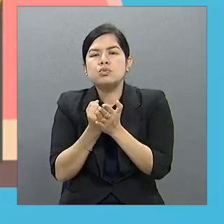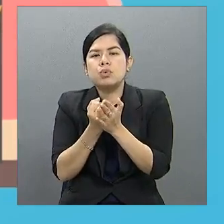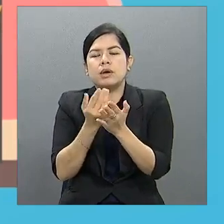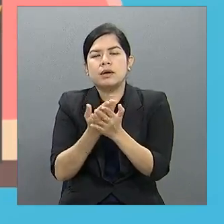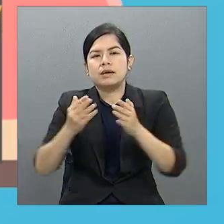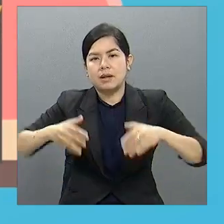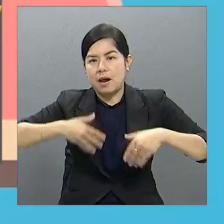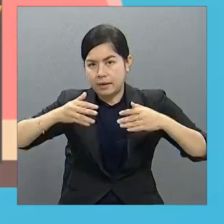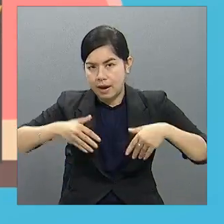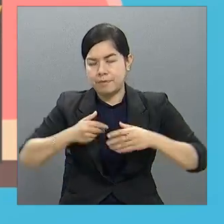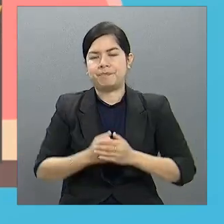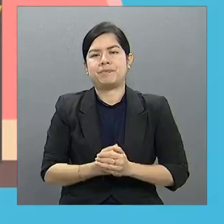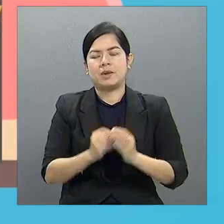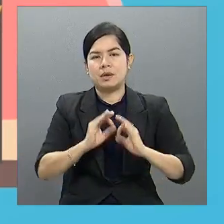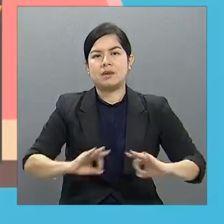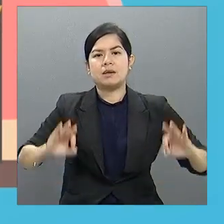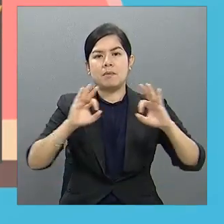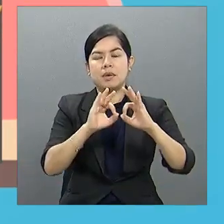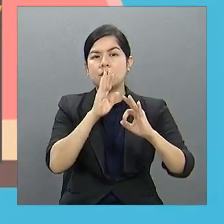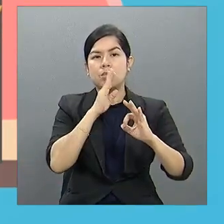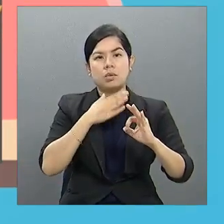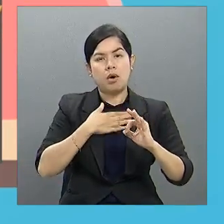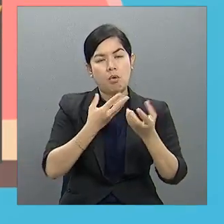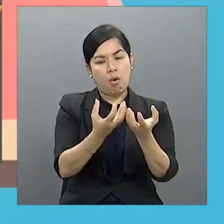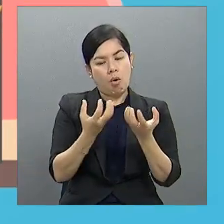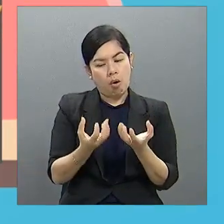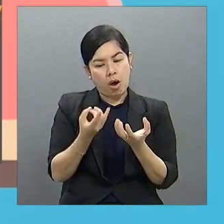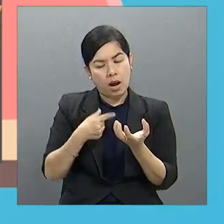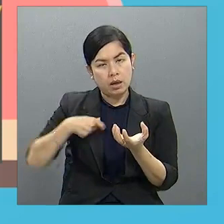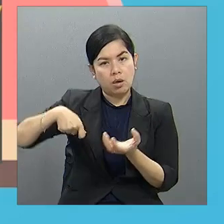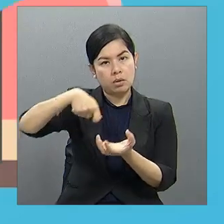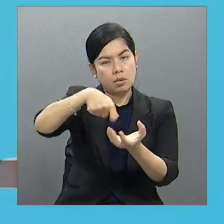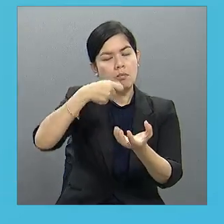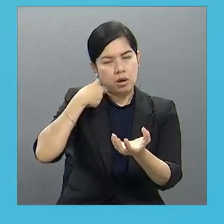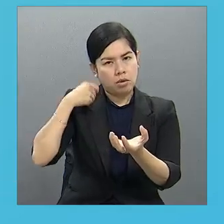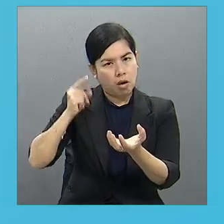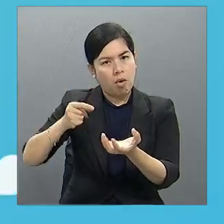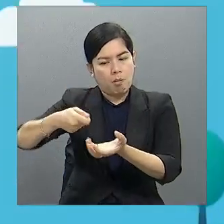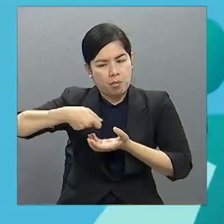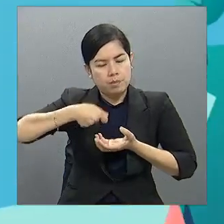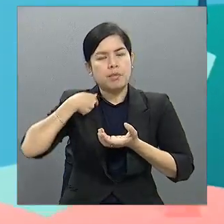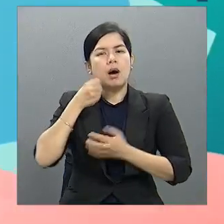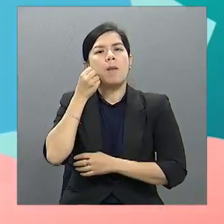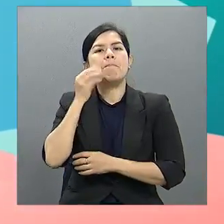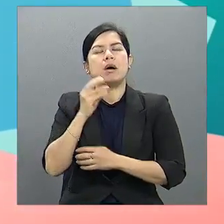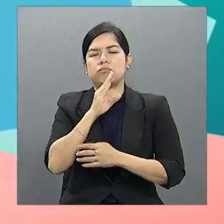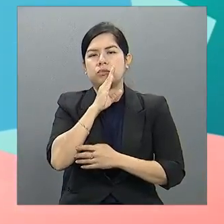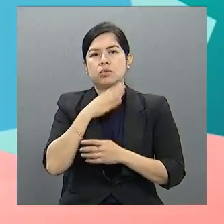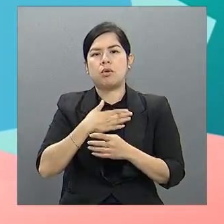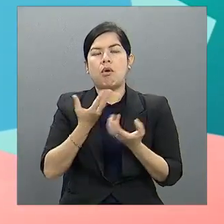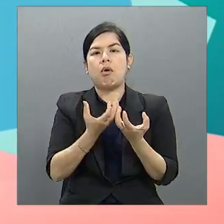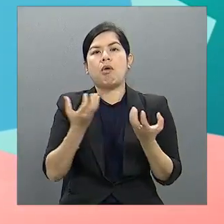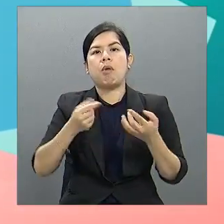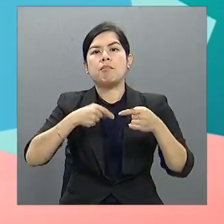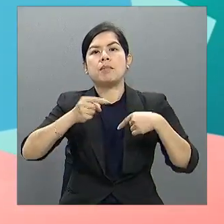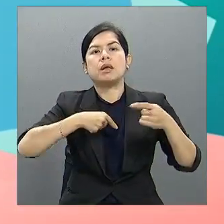ญก็คือเอาอะไรเข้าไปก็เอาออกมาด้วยนะครับบางครั้งเนี่ยเราพก พลาสติกอะไรก็แล้วแต่เข้าไปในพื้นที่อุทย